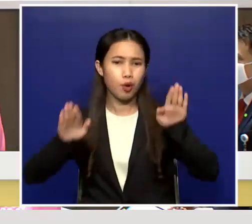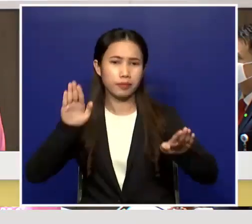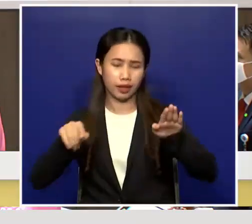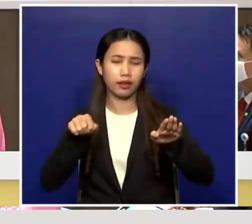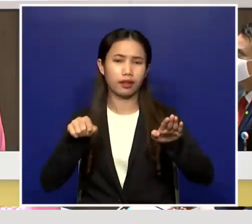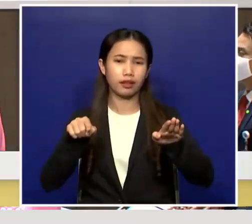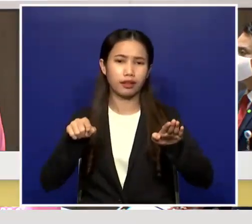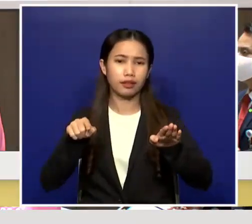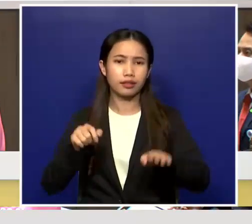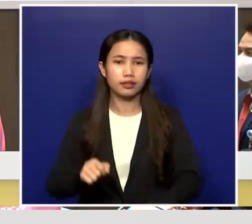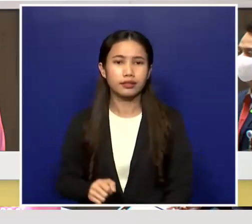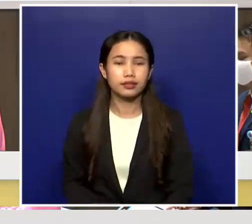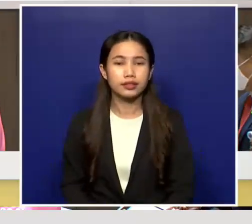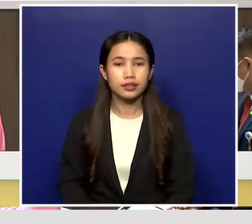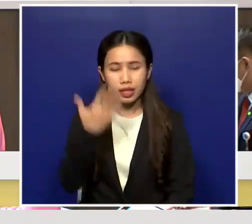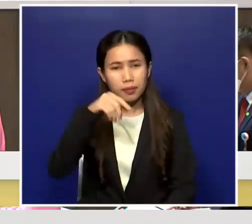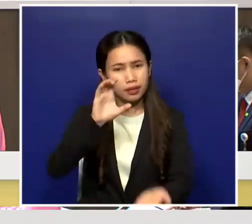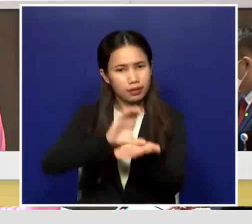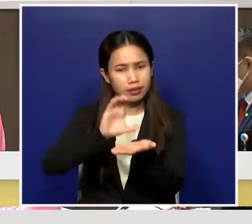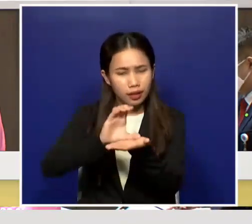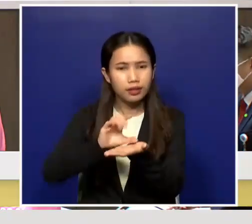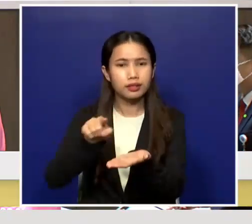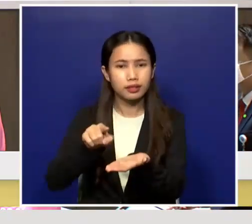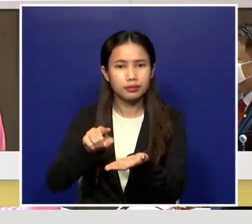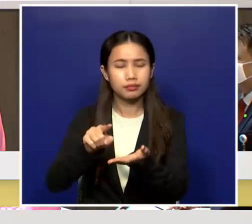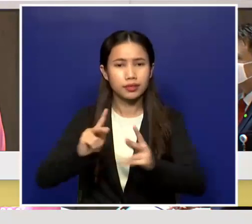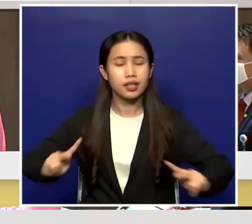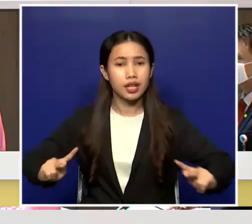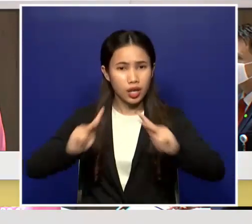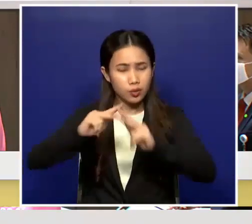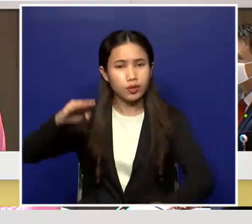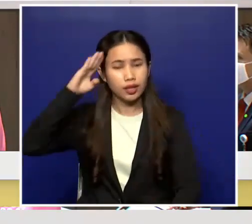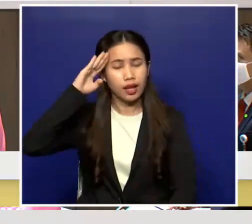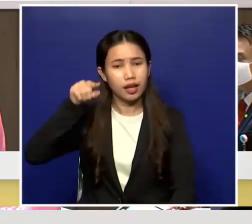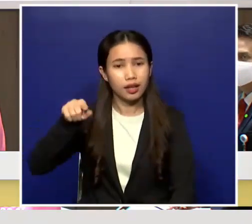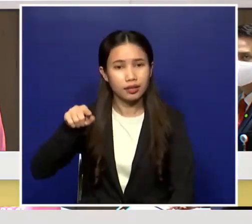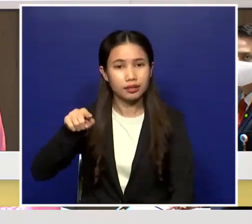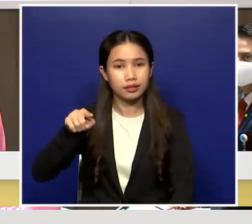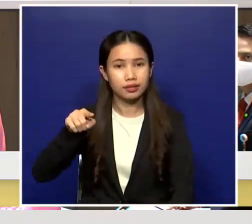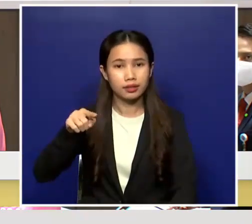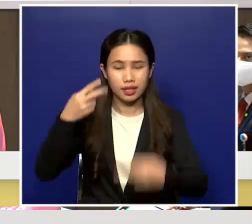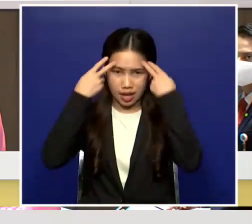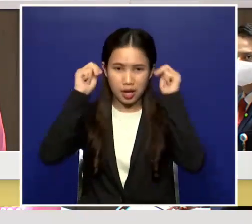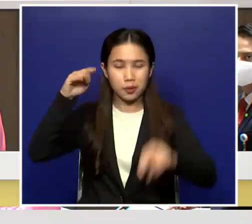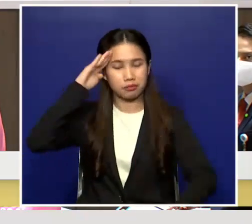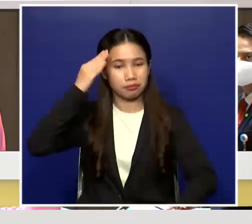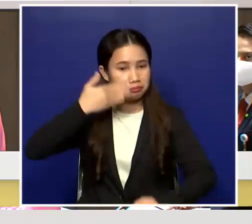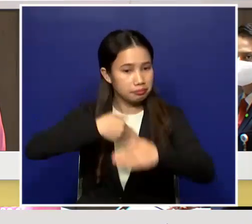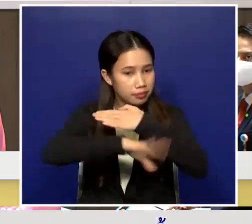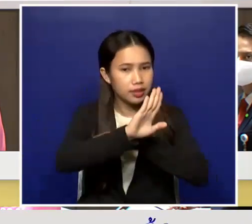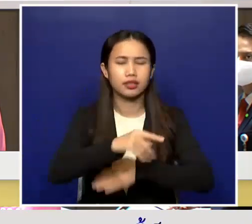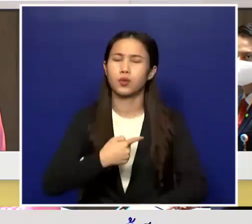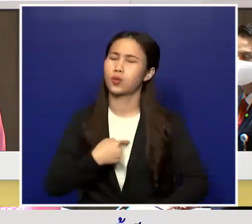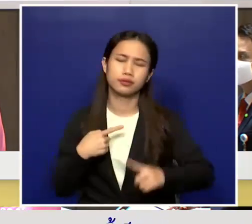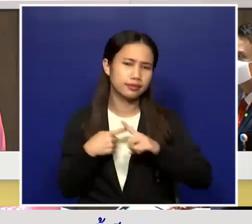รอเนี่ยนี่แหละครับงบประมาณแผ่นดินกระทรวงกลาโหมท่านนายกหนีเลยไม่กล้าฟังเลยแม่เจ็บปวด